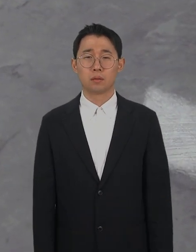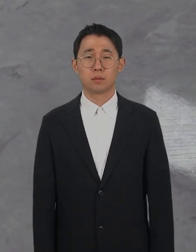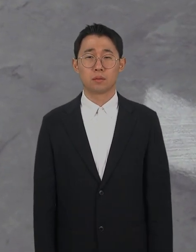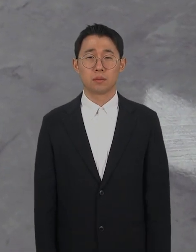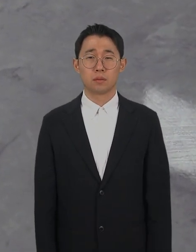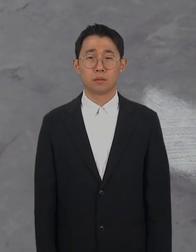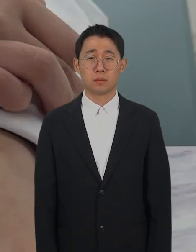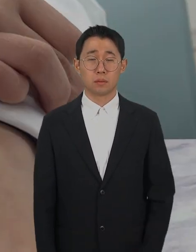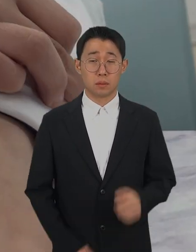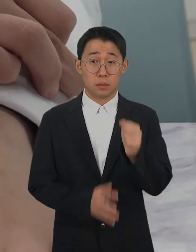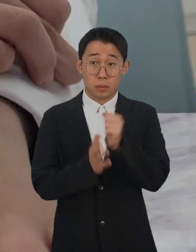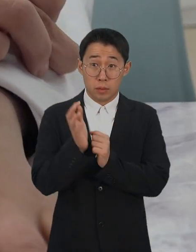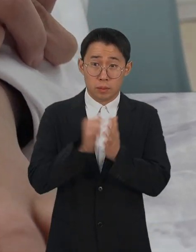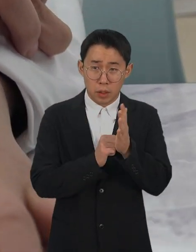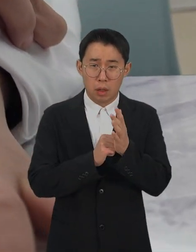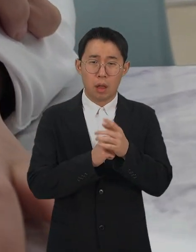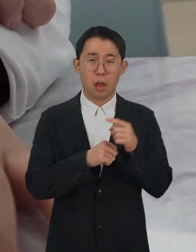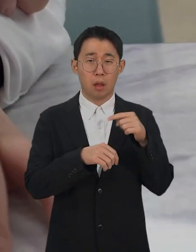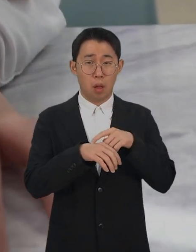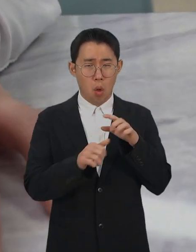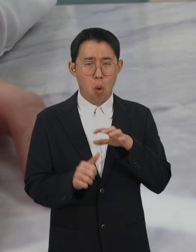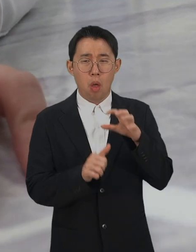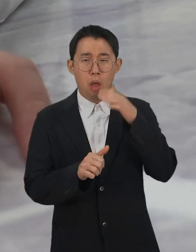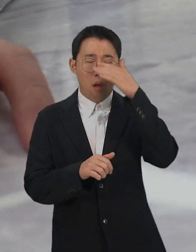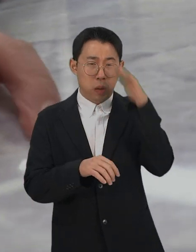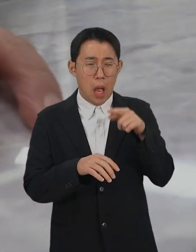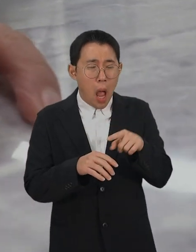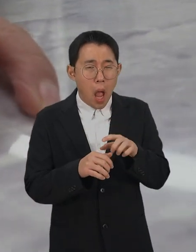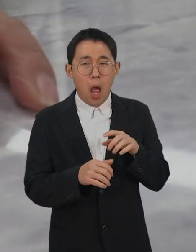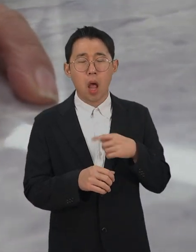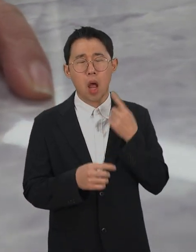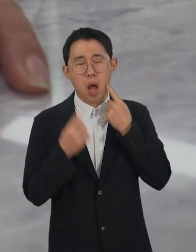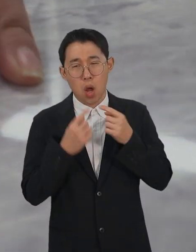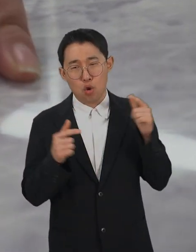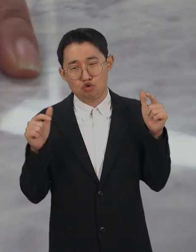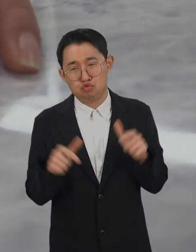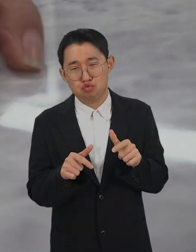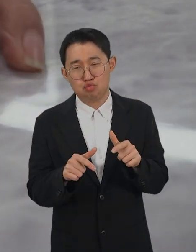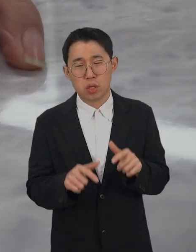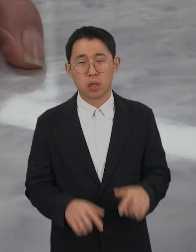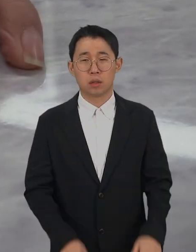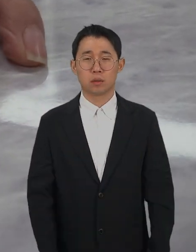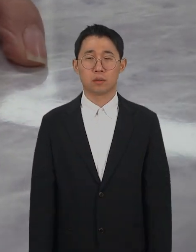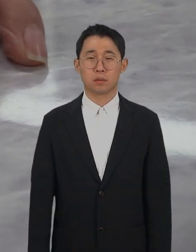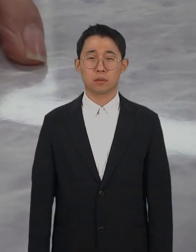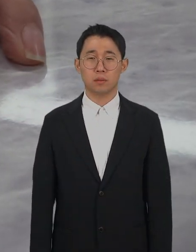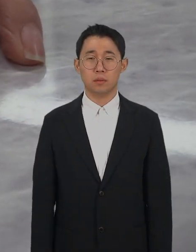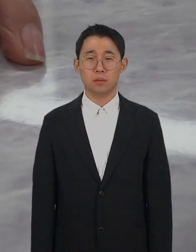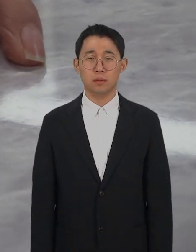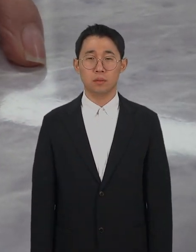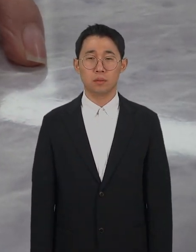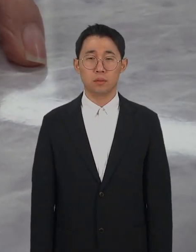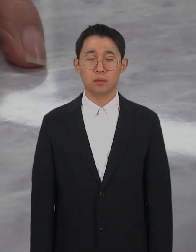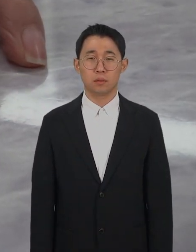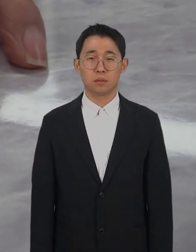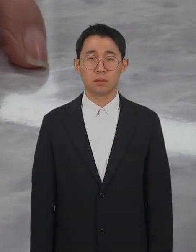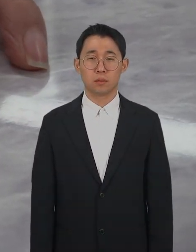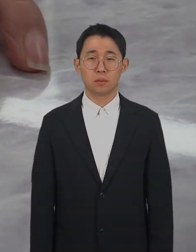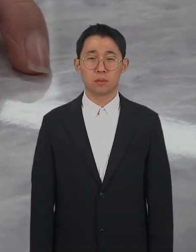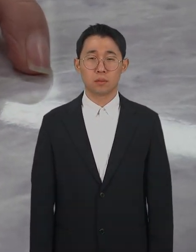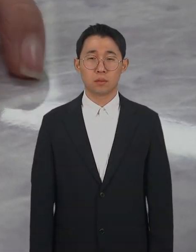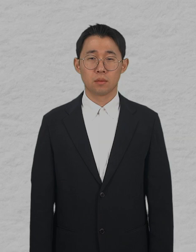않았죠. 만약 네이비가 장갑을 꼈더라면 장갑이 손을 보호해줘서 이렇게 크게 다치진 않았을 거예요.